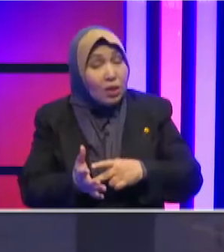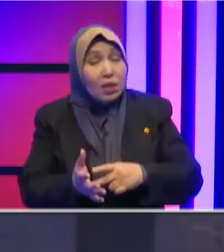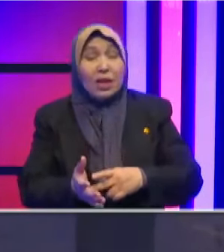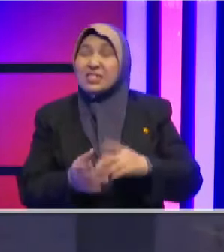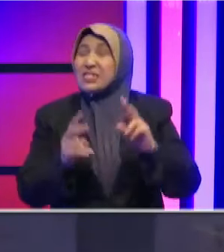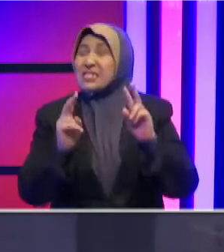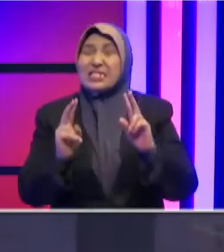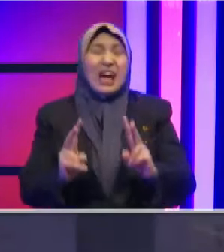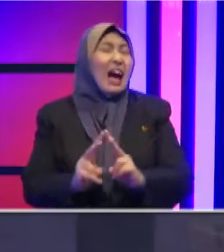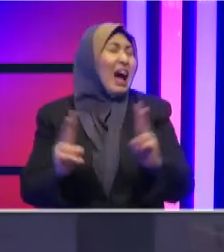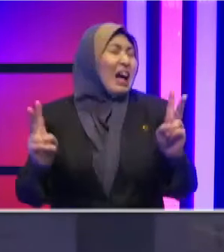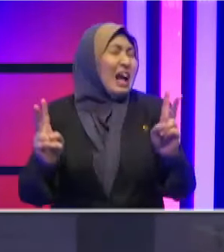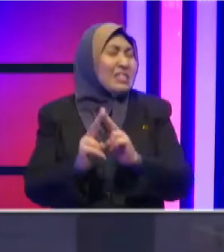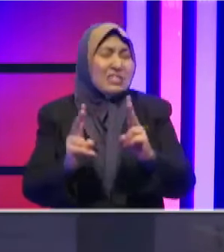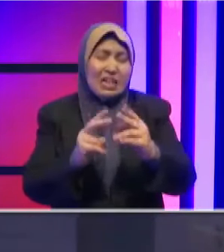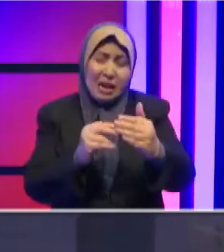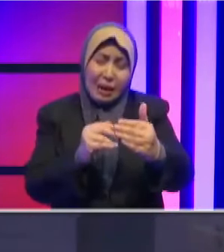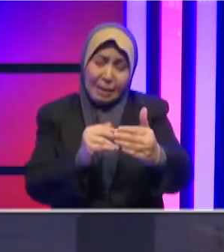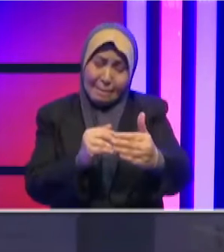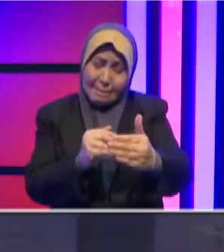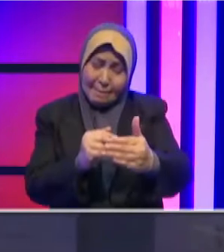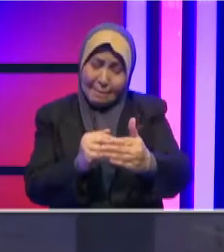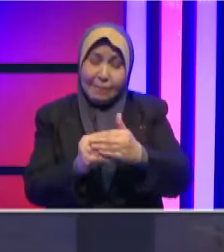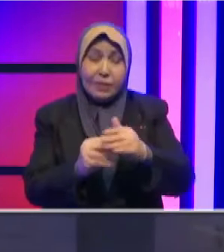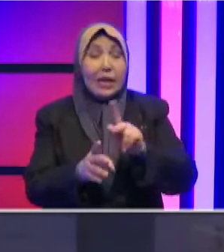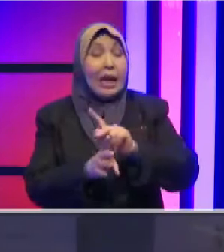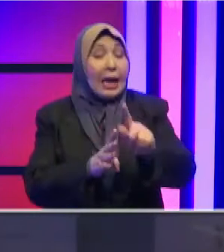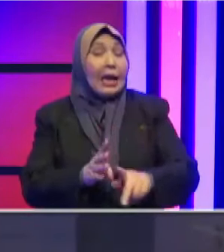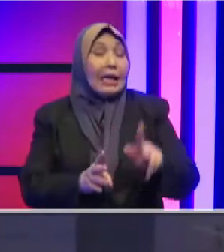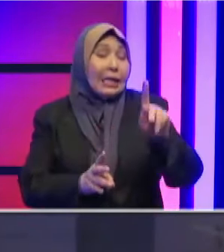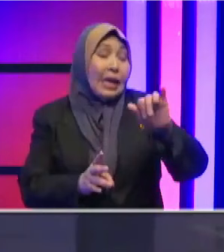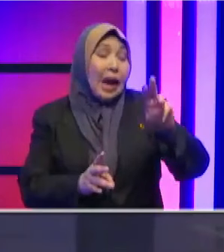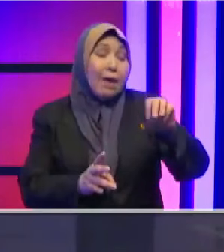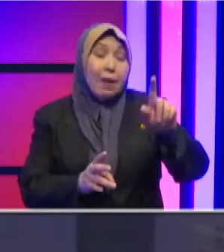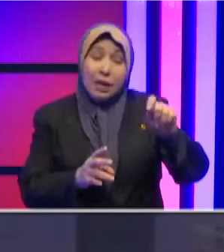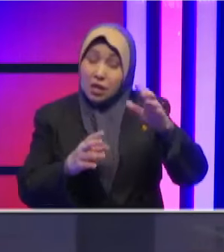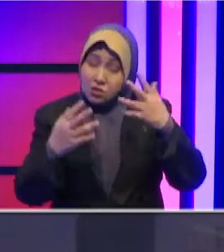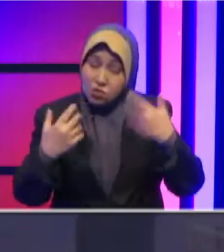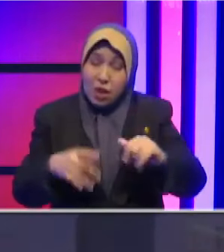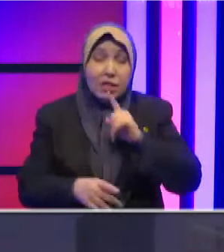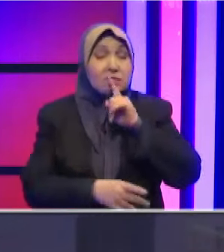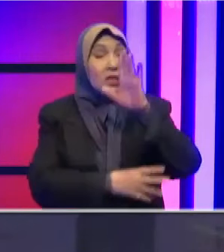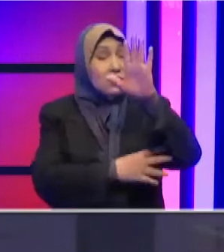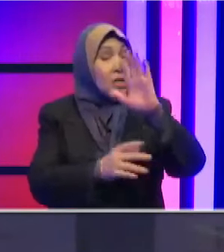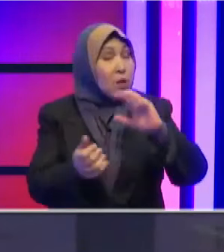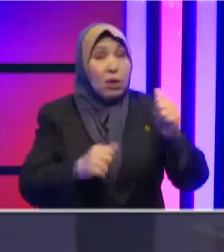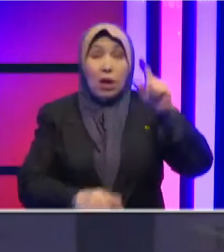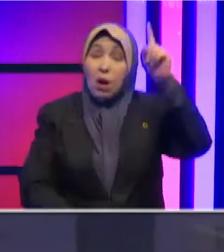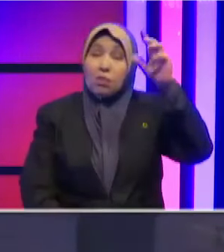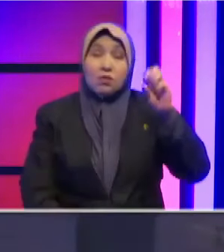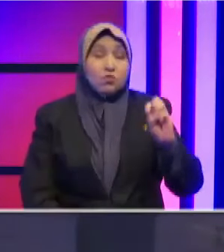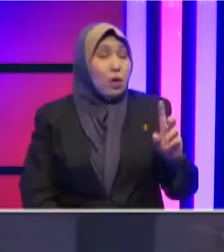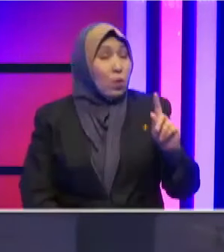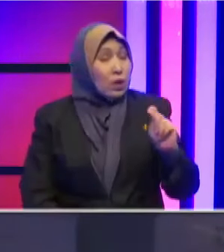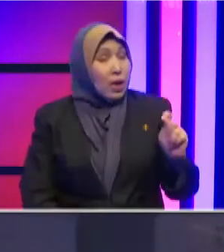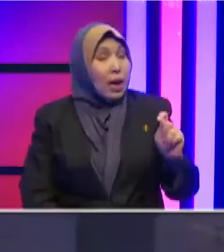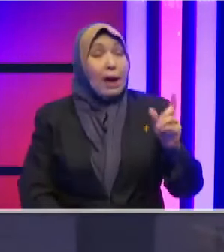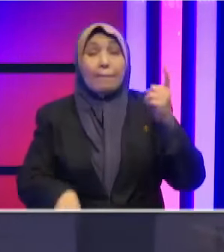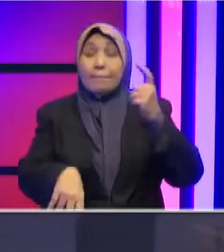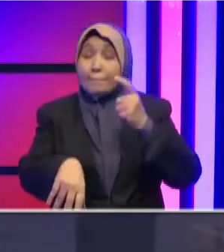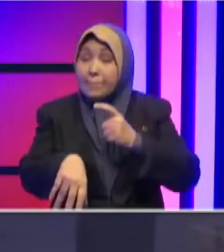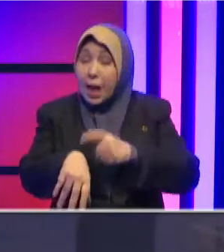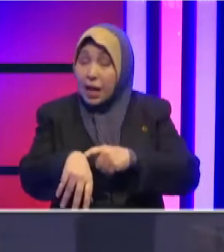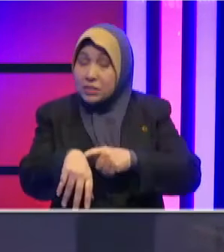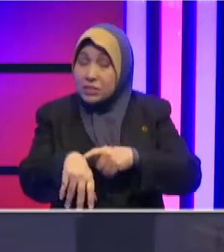sangat-sangat dekat kiamat yang telah dijanjikan oleh Allah subhanahu wa ta'ala pada